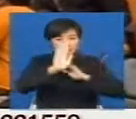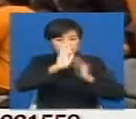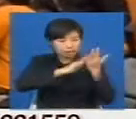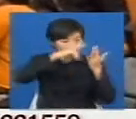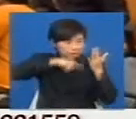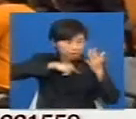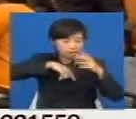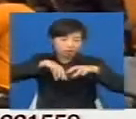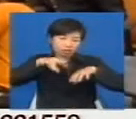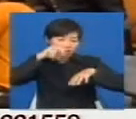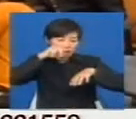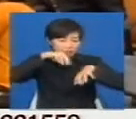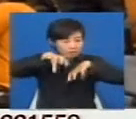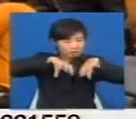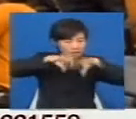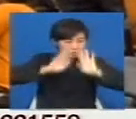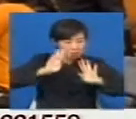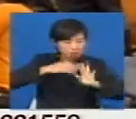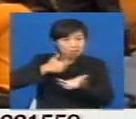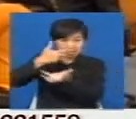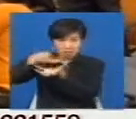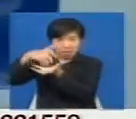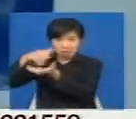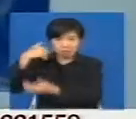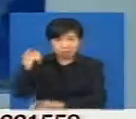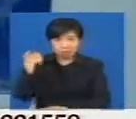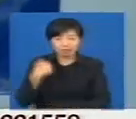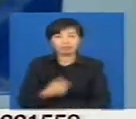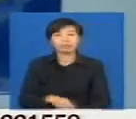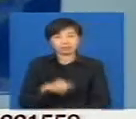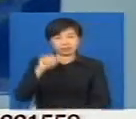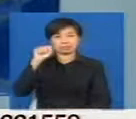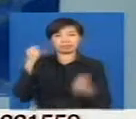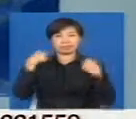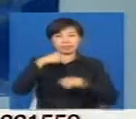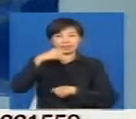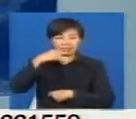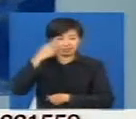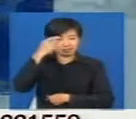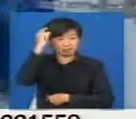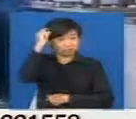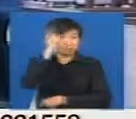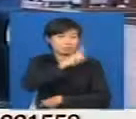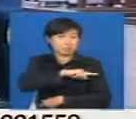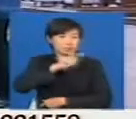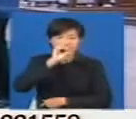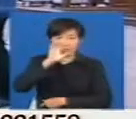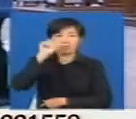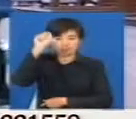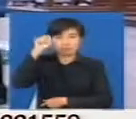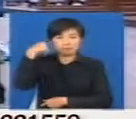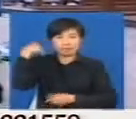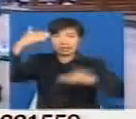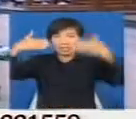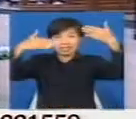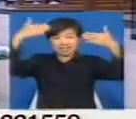ทยให้กับหน่วยงานต่างๆทั่วโลกได้รับทราบด้วยไหมครับ ครับก็มีที่นิทรรศการนะครับเรามีนิทรรศการที่พูดถึงโครงการพระราชดำ